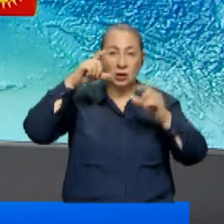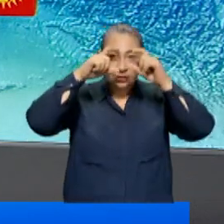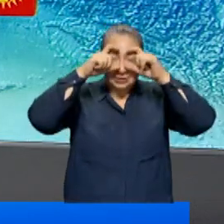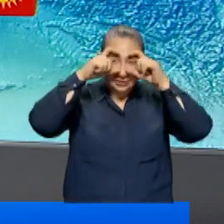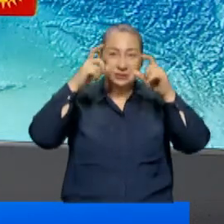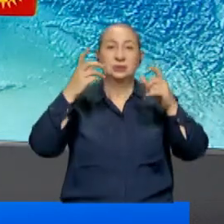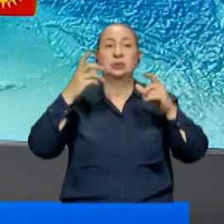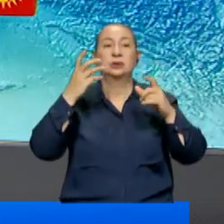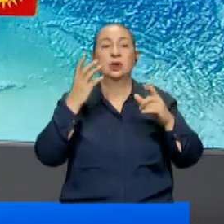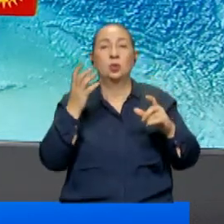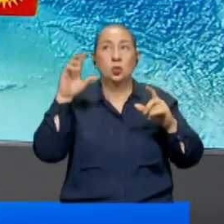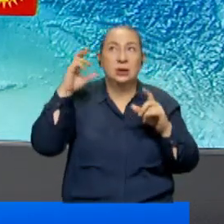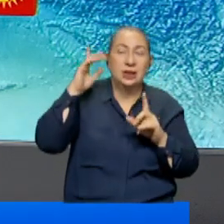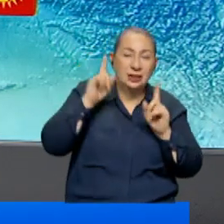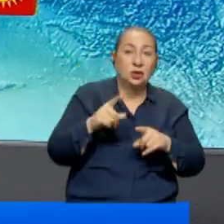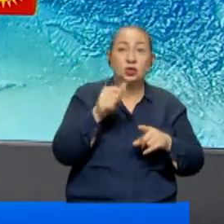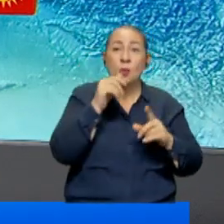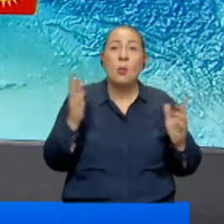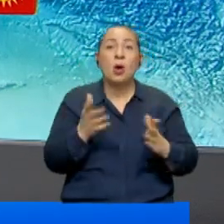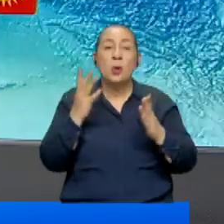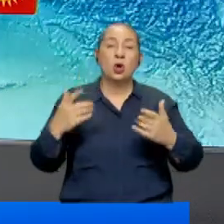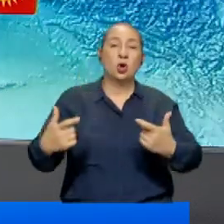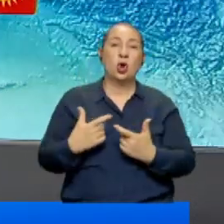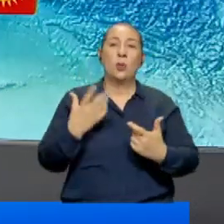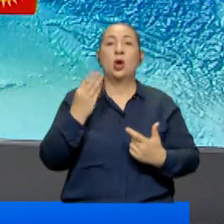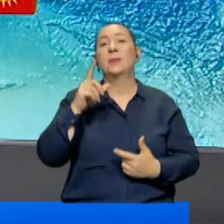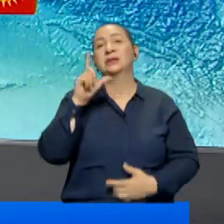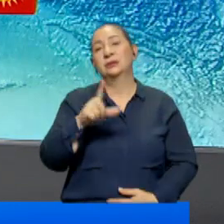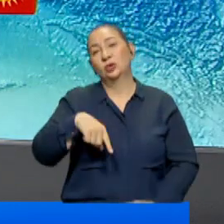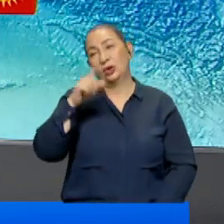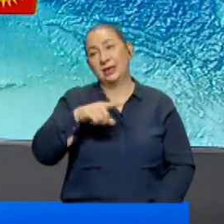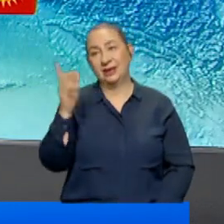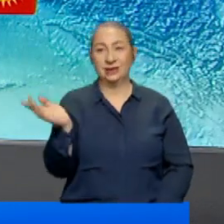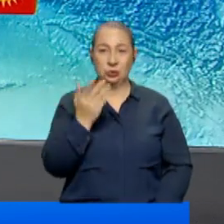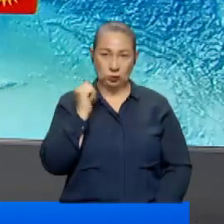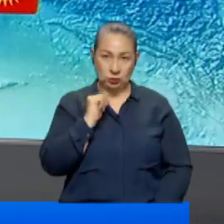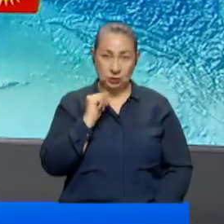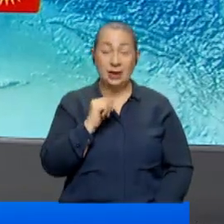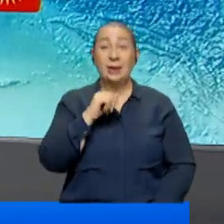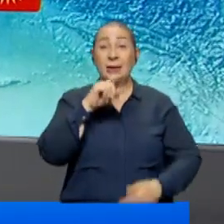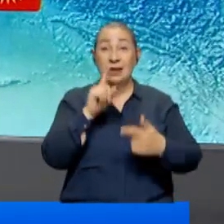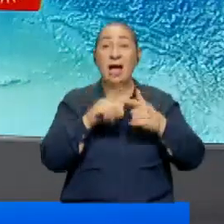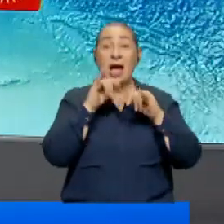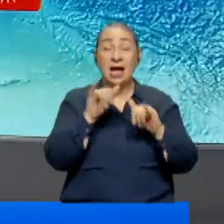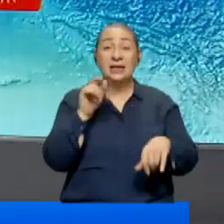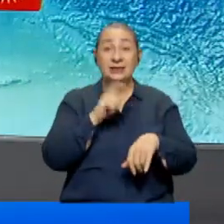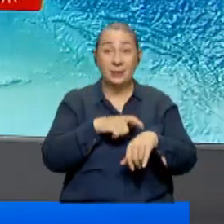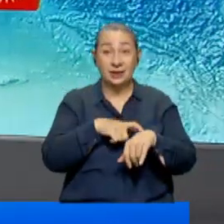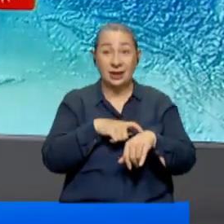gözlüğü kullanarak, güneşten kaçarak, bol su tüketerek korumak durumunda olduğumuz günlerden geçiyoruz. Bir de tabii aynı